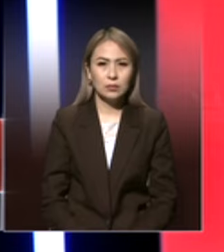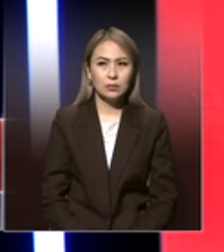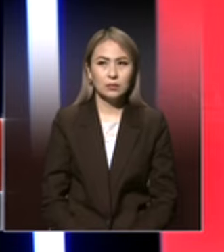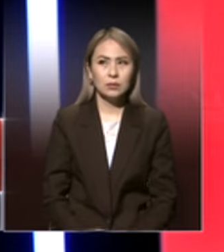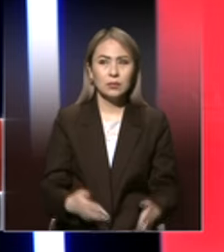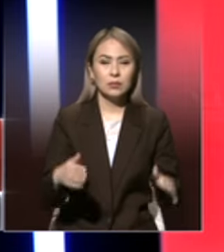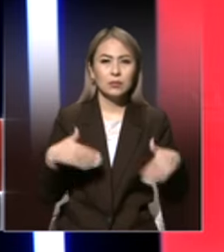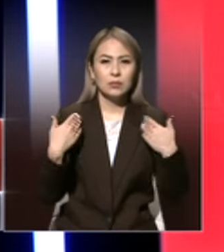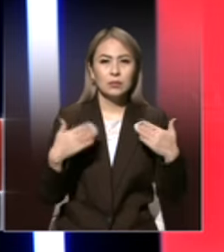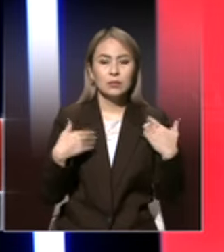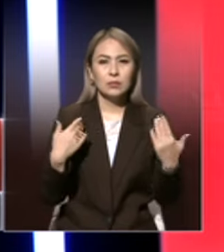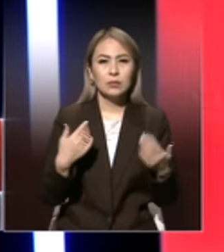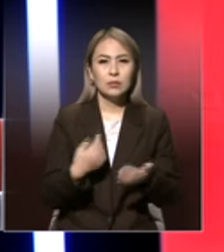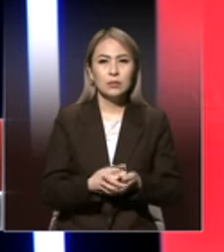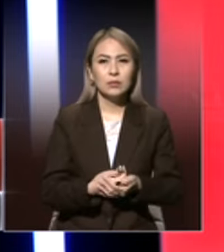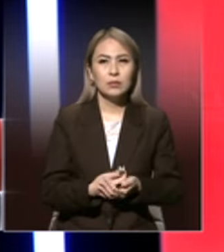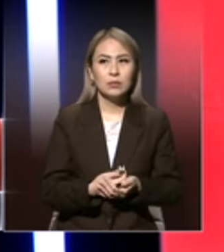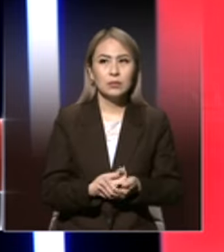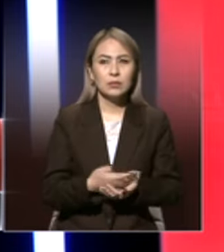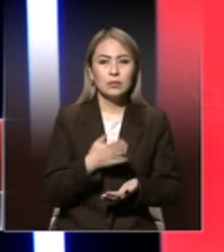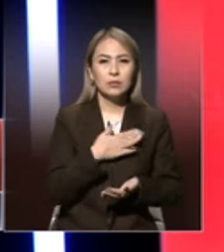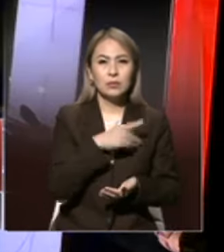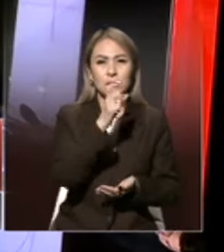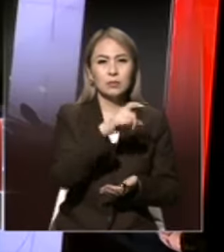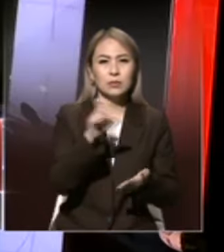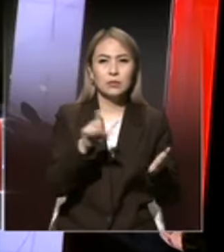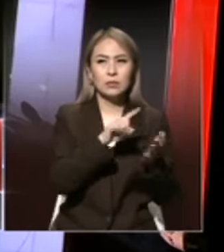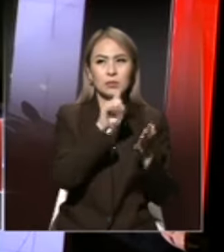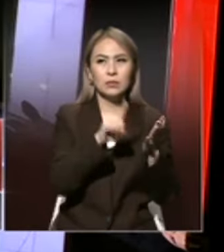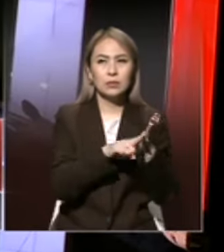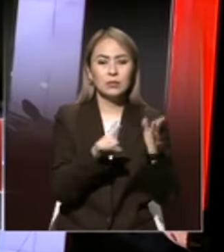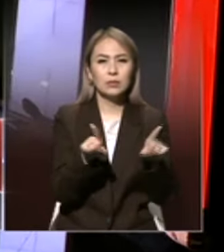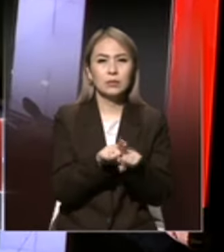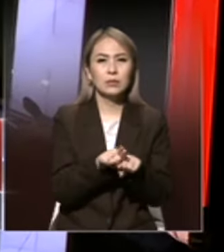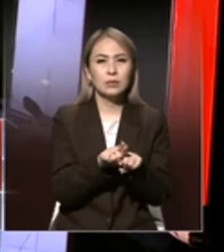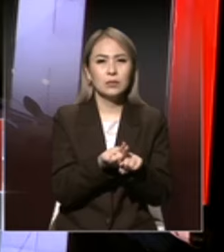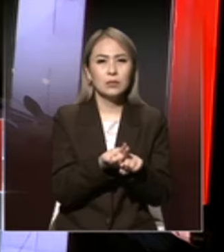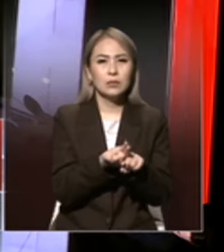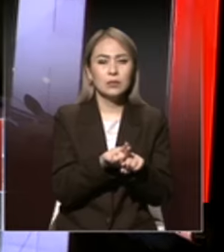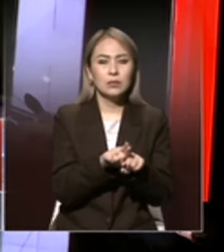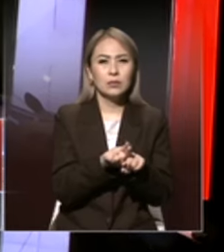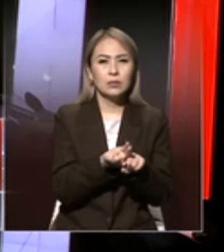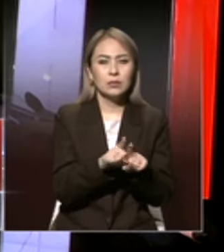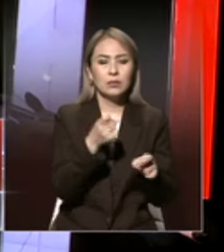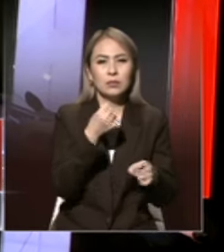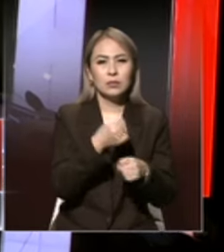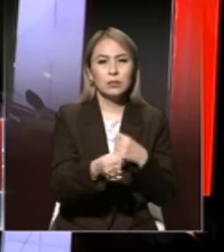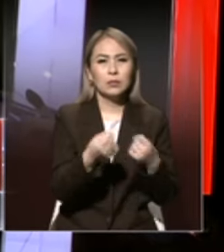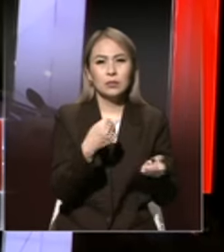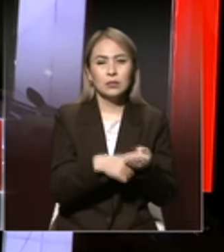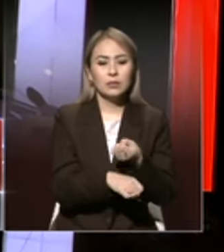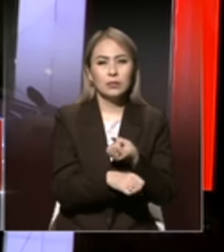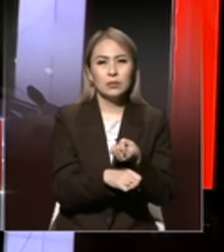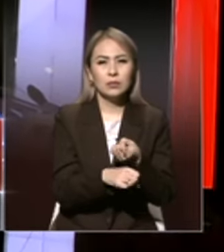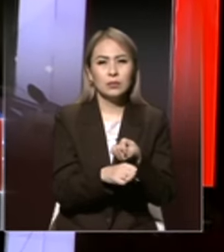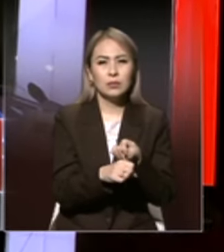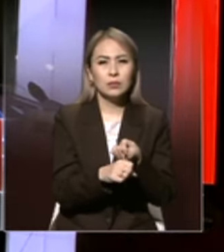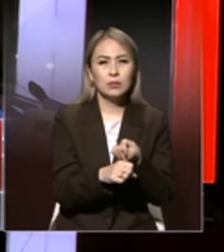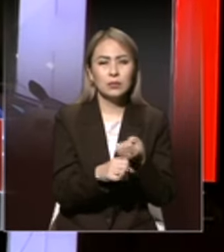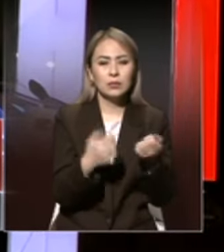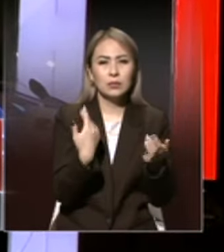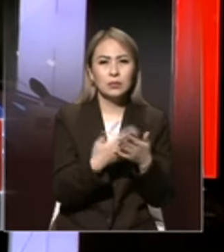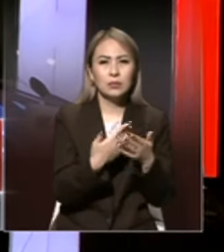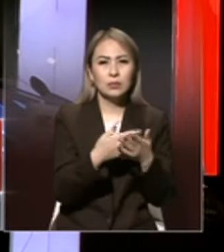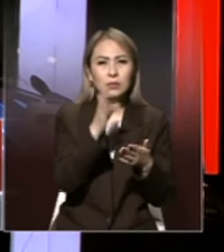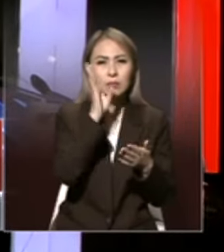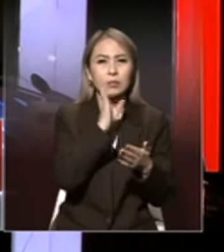Саламатсыздар ма? Мен мына кісілерге сұрағым бар еді. Бұл сонда жаңа зорлық-зомбылық деп жатыр.